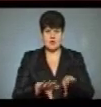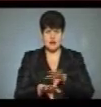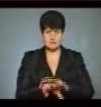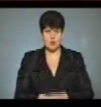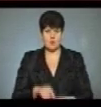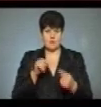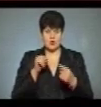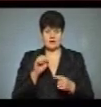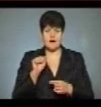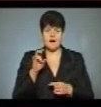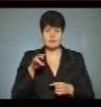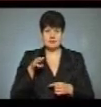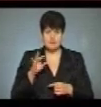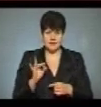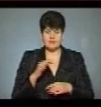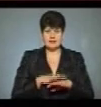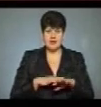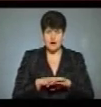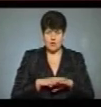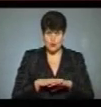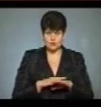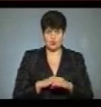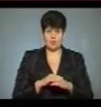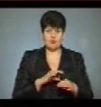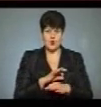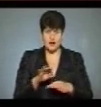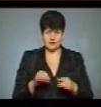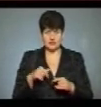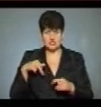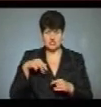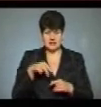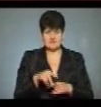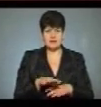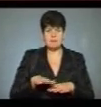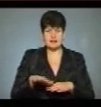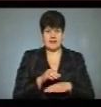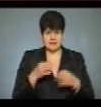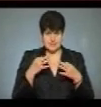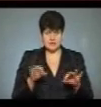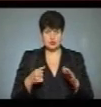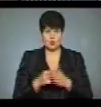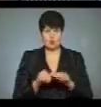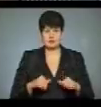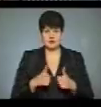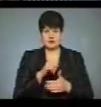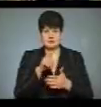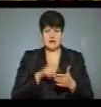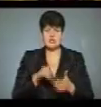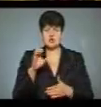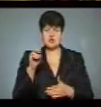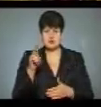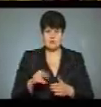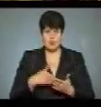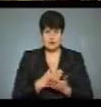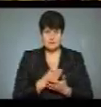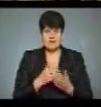антинародного проєкту» та «Час дискримінувати олігархів». Вони пройшлися від Майдану Незалежності до Комітету з питань соціальної політики.